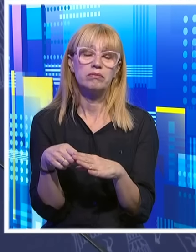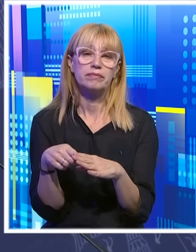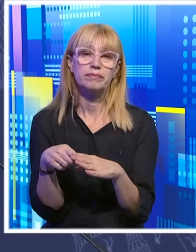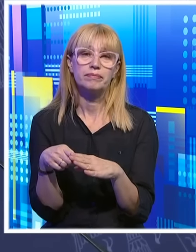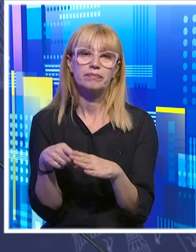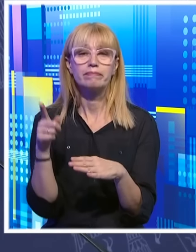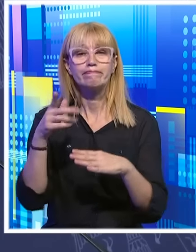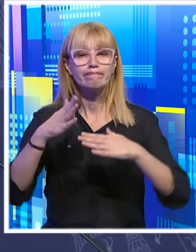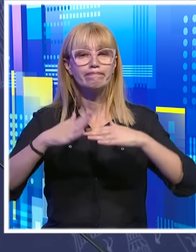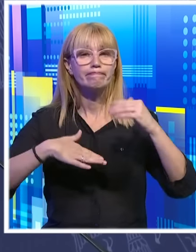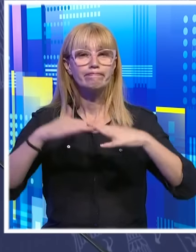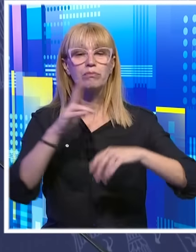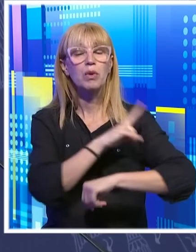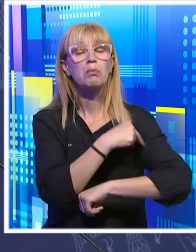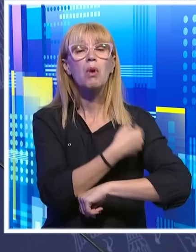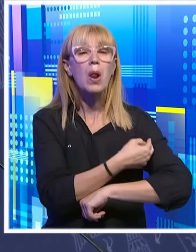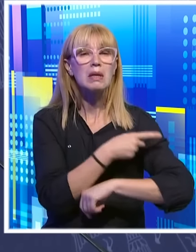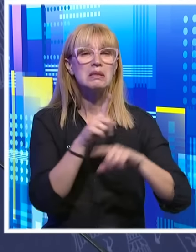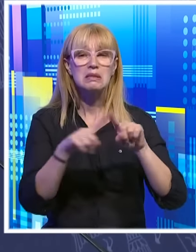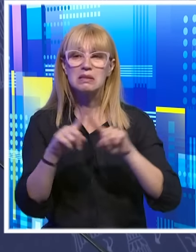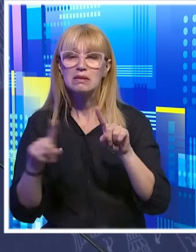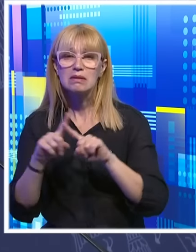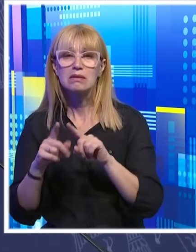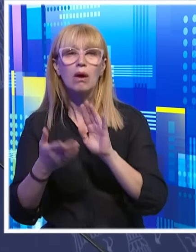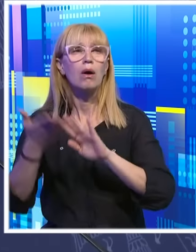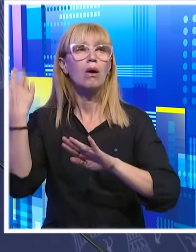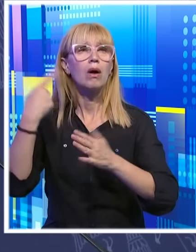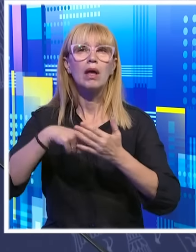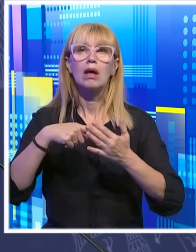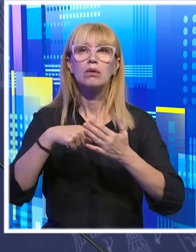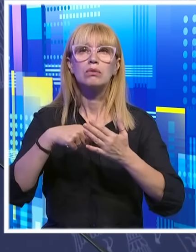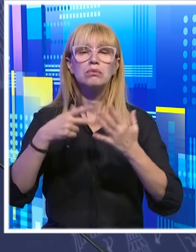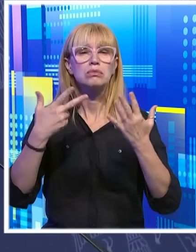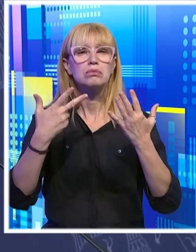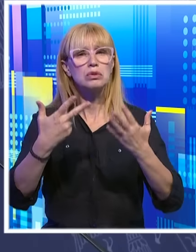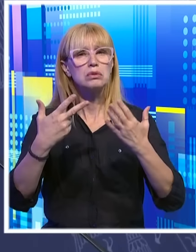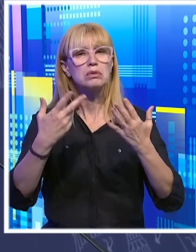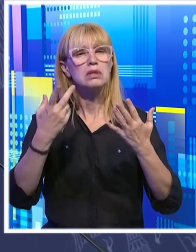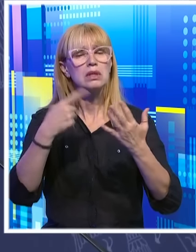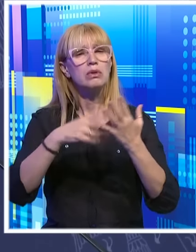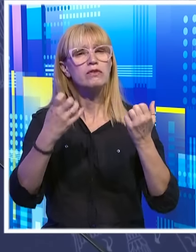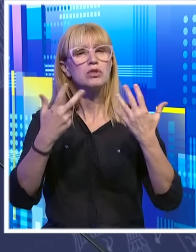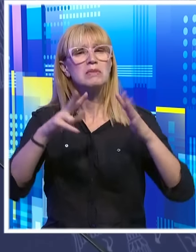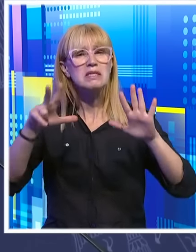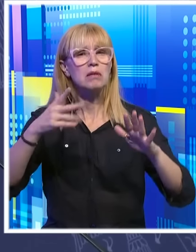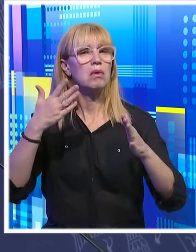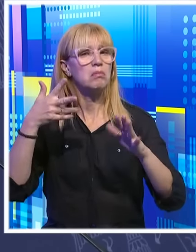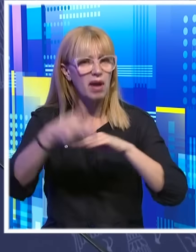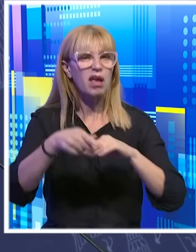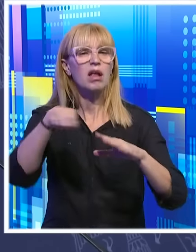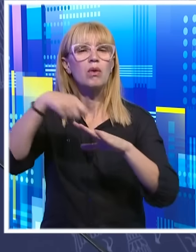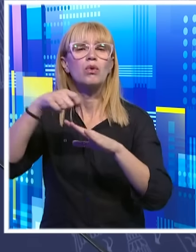izgradnji bolnica, zaustavljenih još 87. godine, kulturnih centara i svemu drugom da i ne